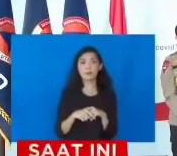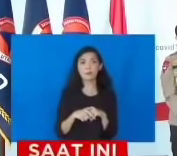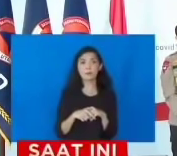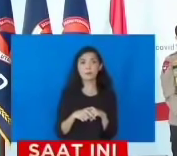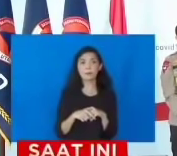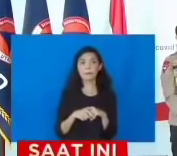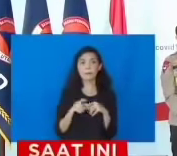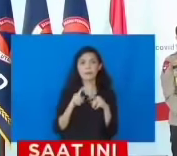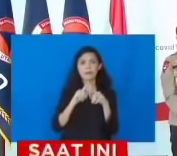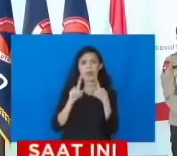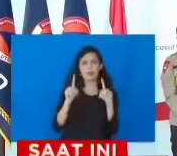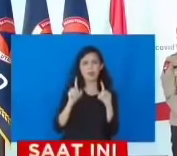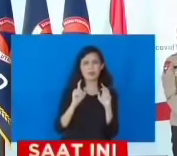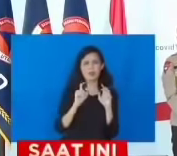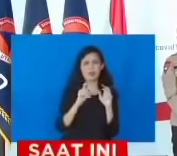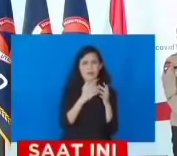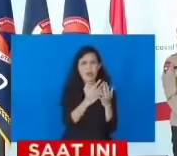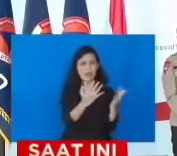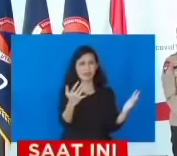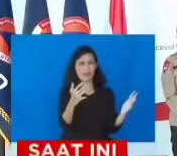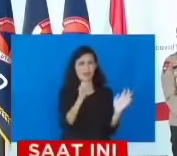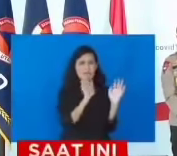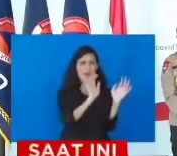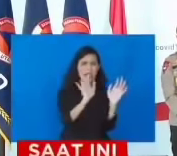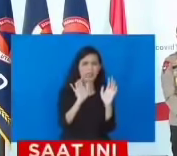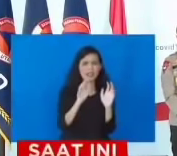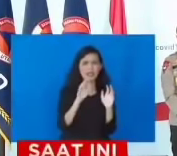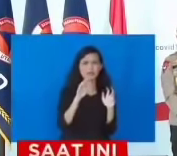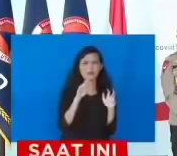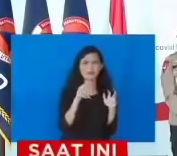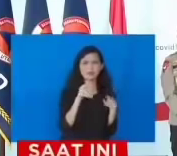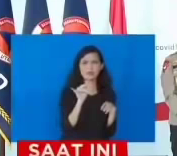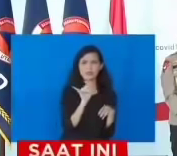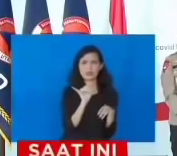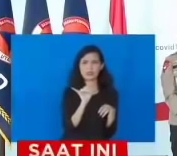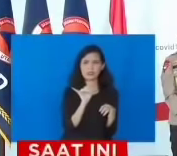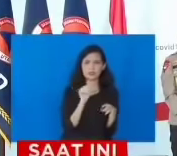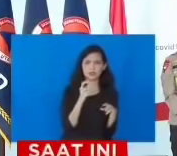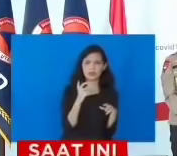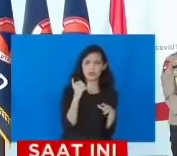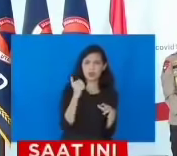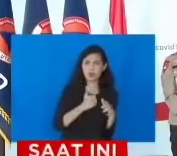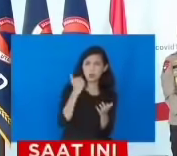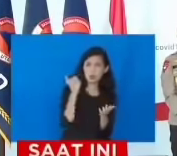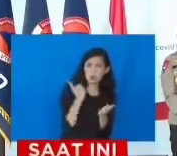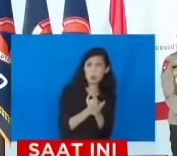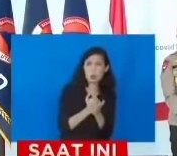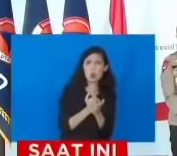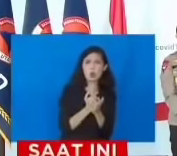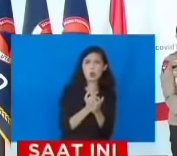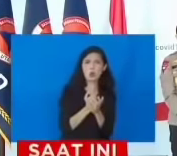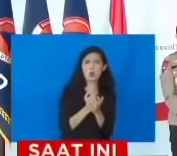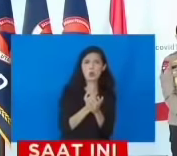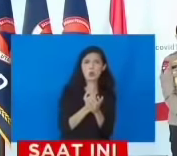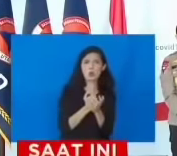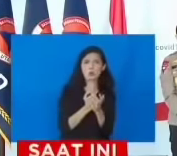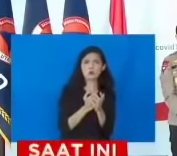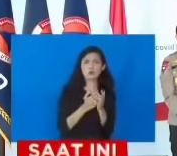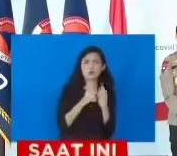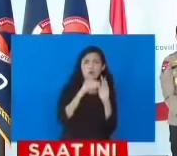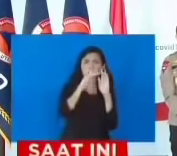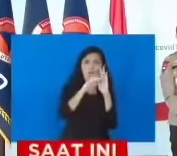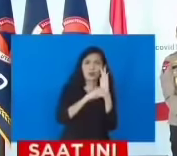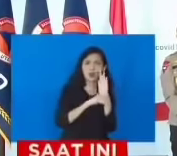banyak masyarakat yang masih belum melaksanakan dengan benar ketentuan